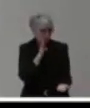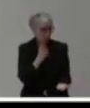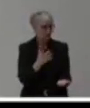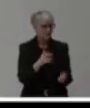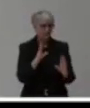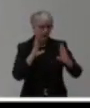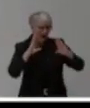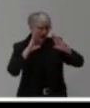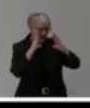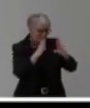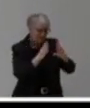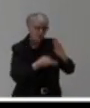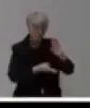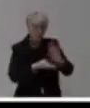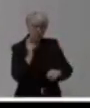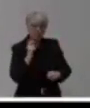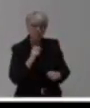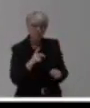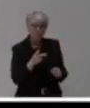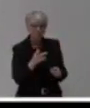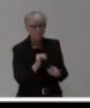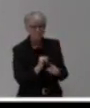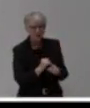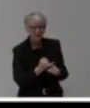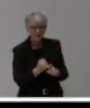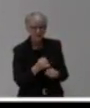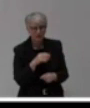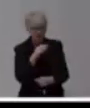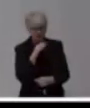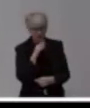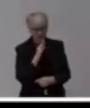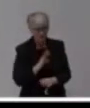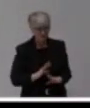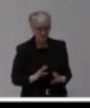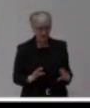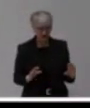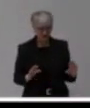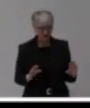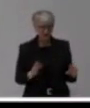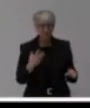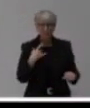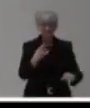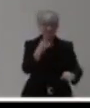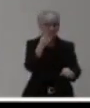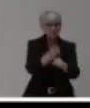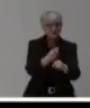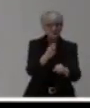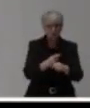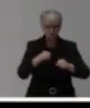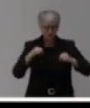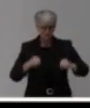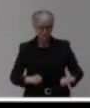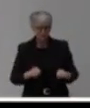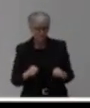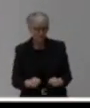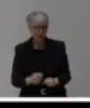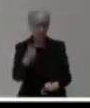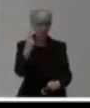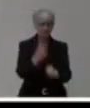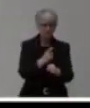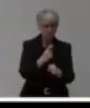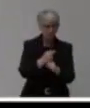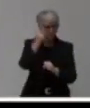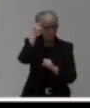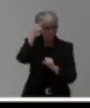un'attenzione particolare al tema degli anziani, perché comunque ci sono dei bisogni sanitari, dei bisogni